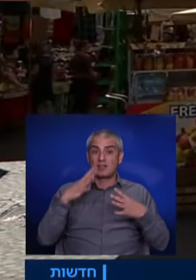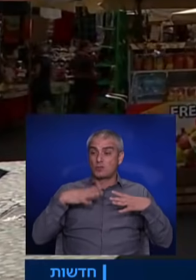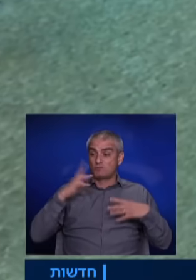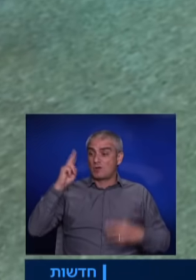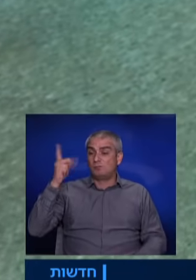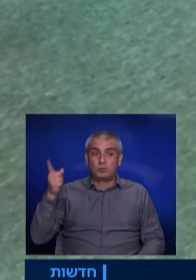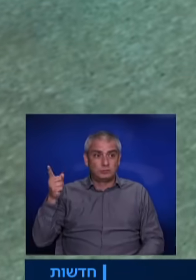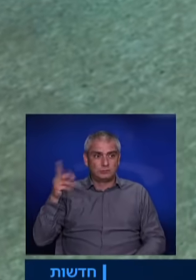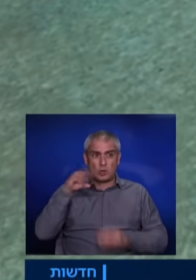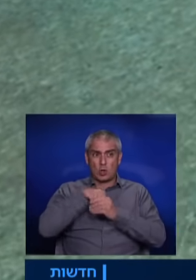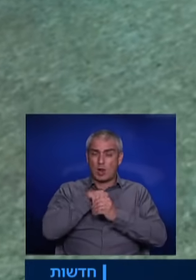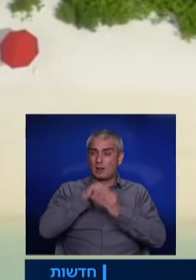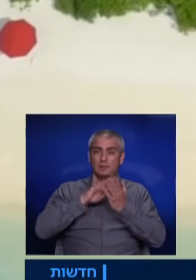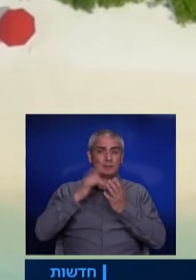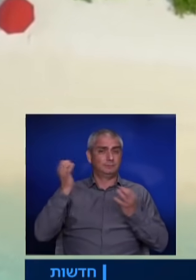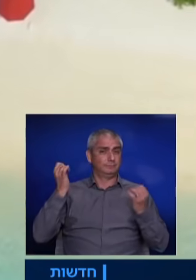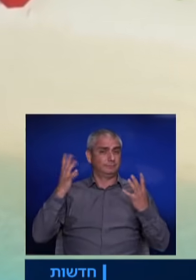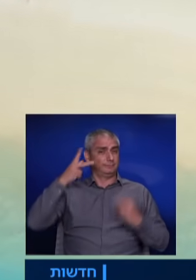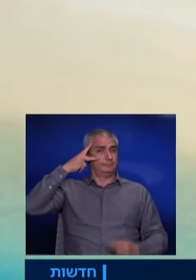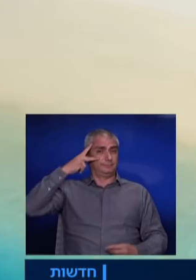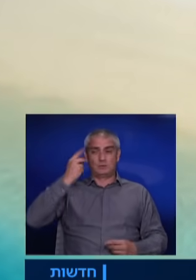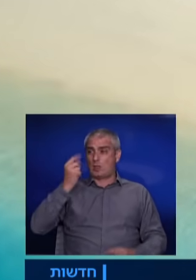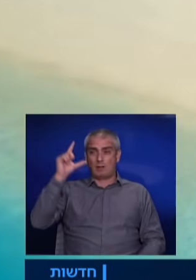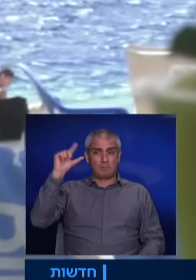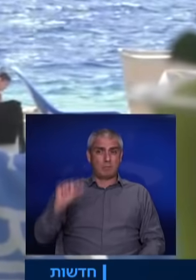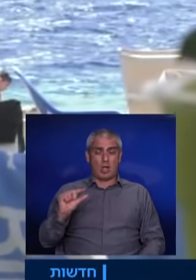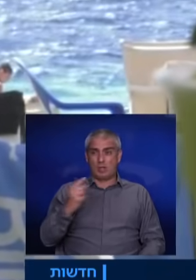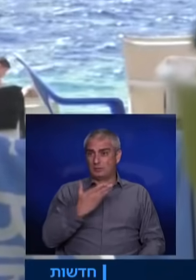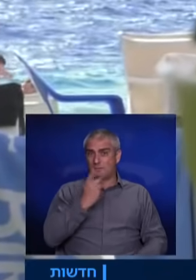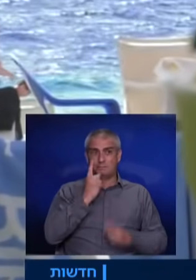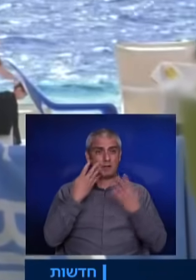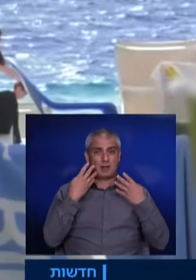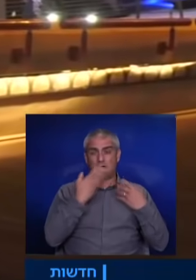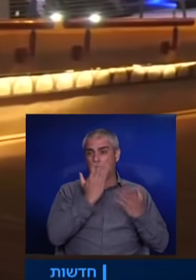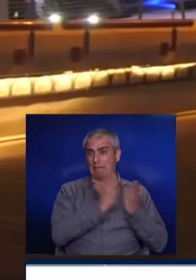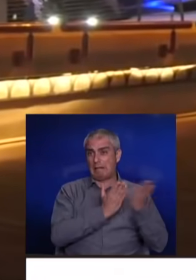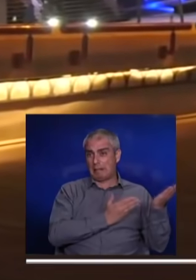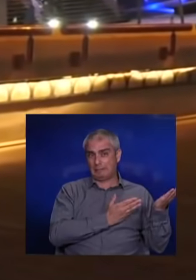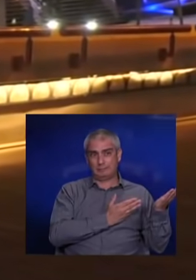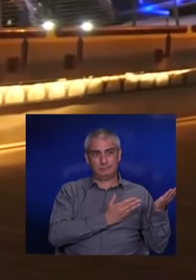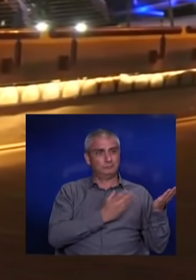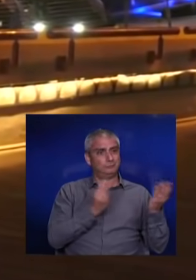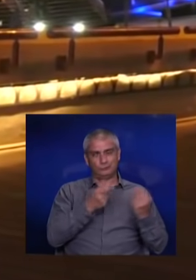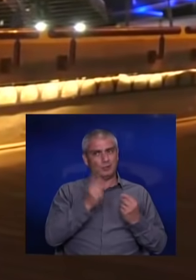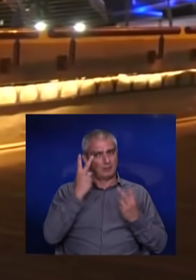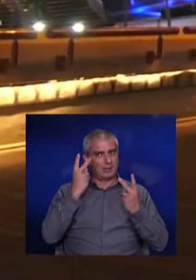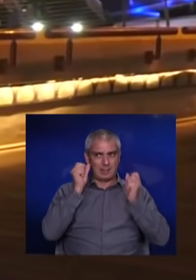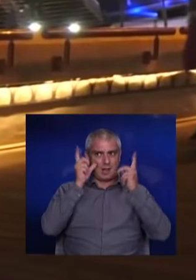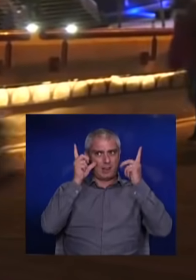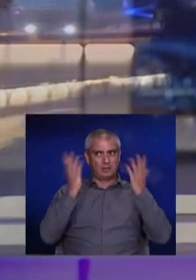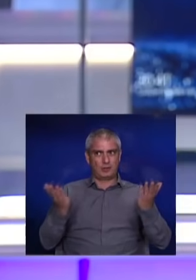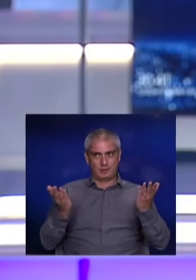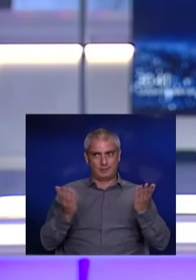בחול, כולל ביעדי יוקרה, עולה עשרות אחוזים פחות מנופש באילת, מישהו כאן כדאי שיתעורר.